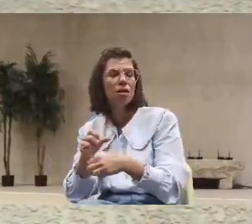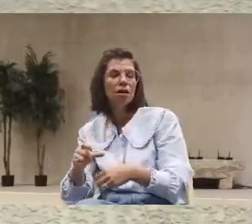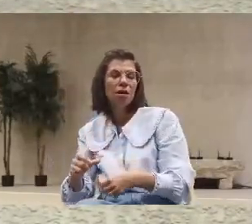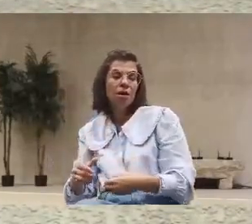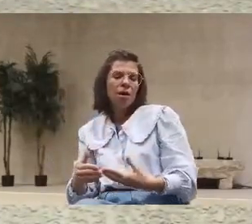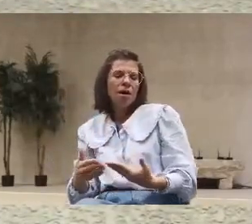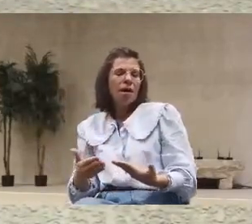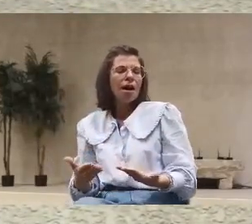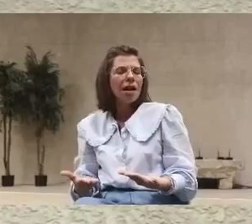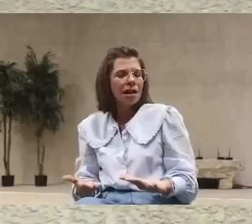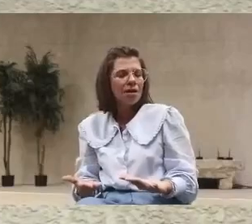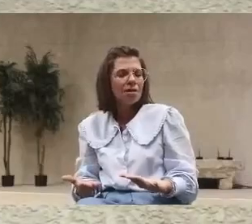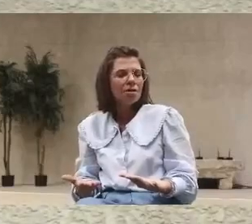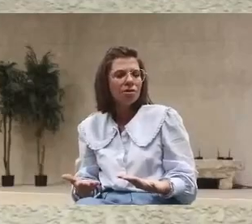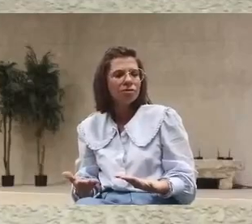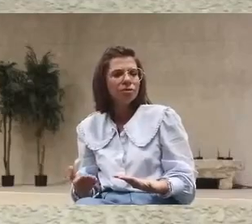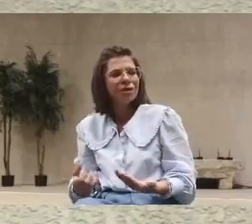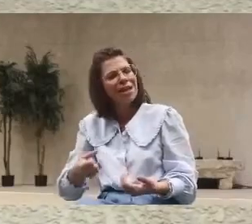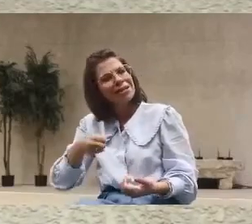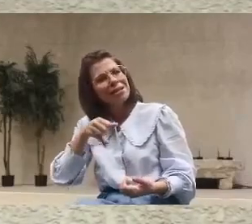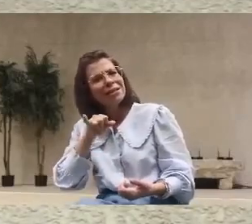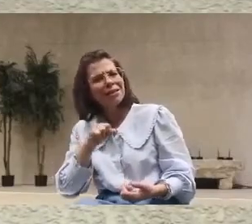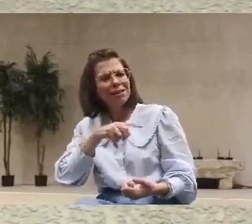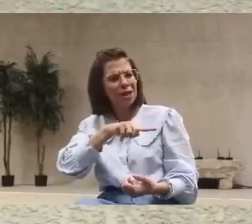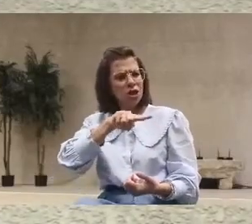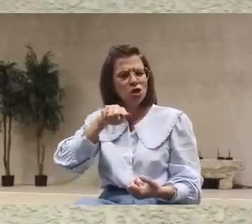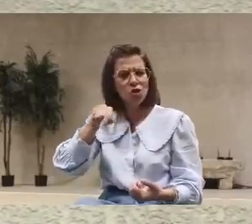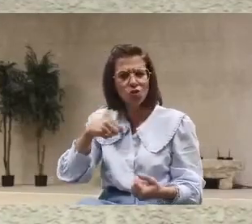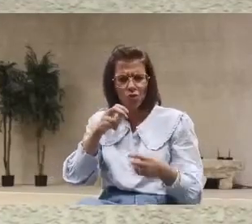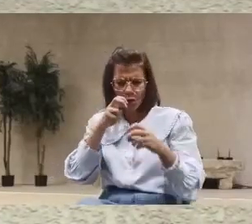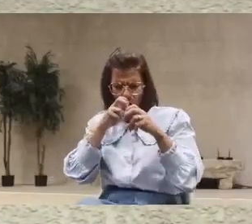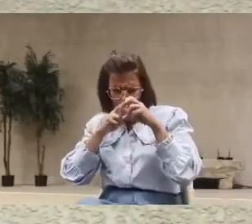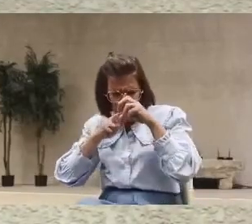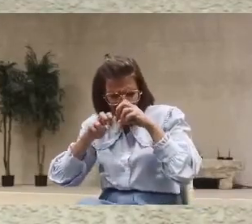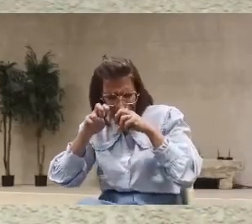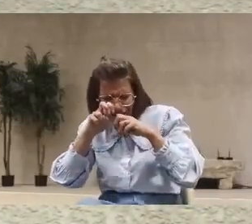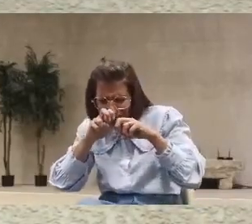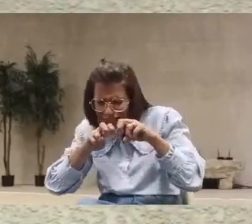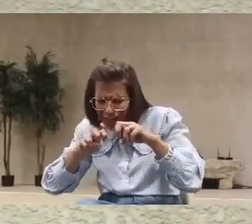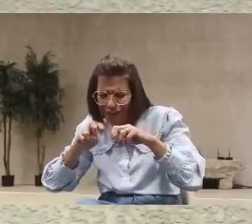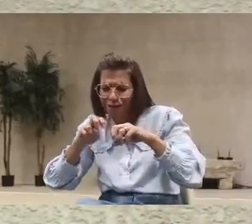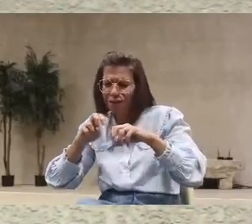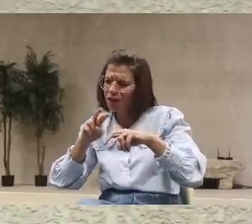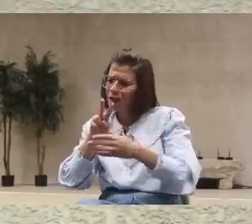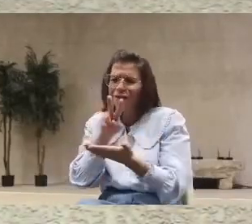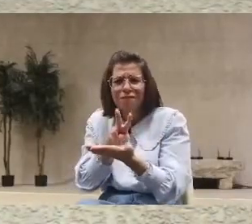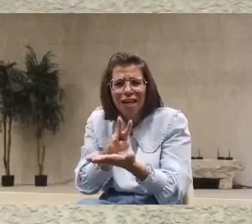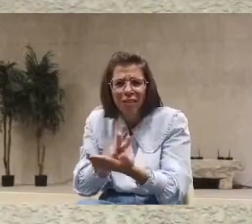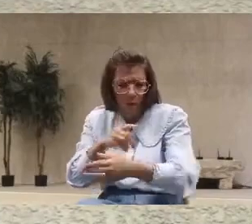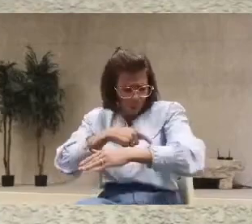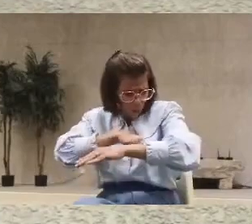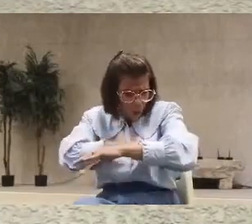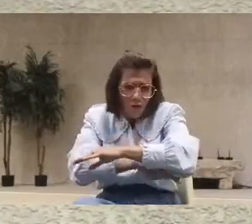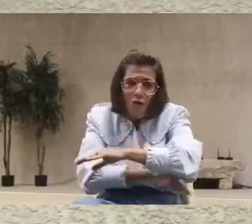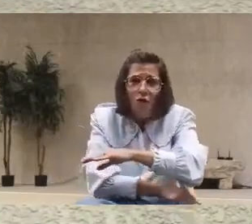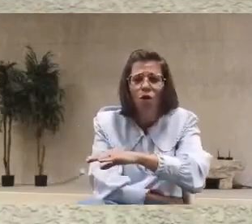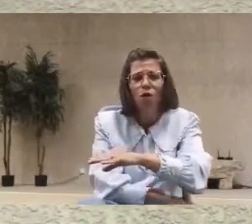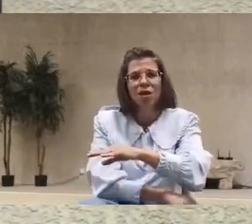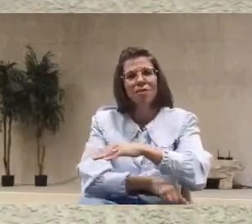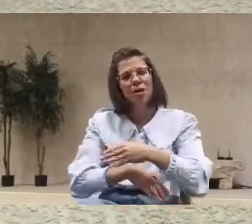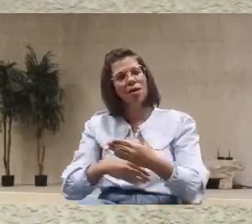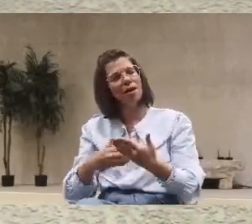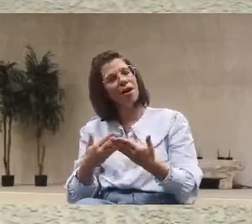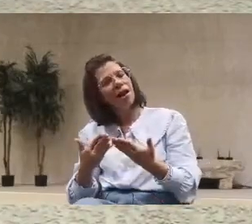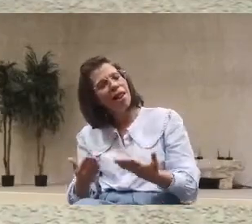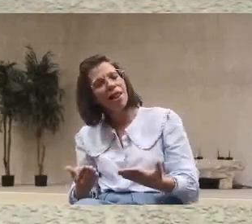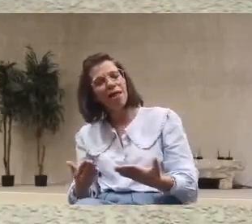nous le cherchons et que nous le laissons régner venir dans notre vie quelle paix